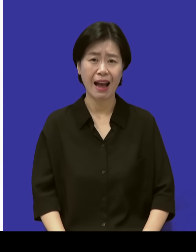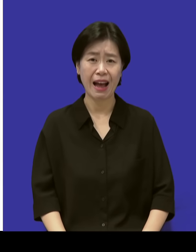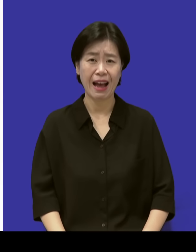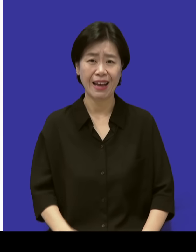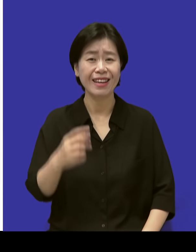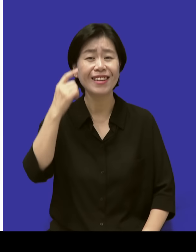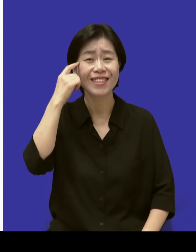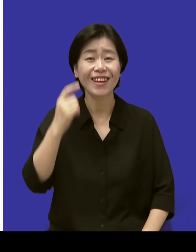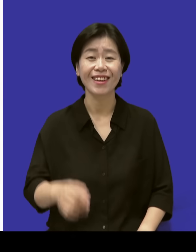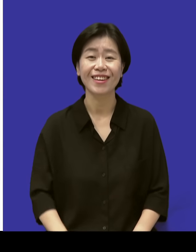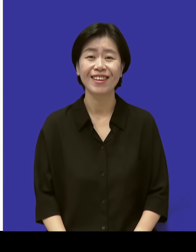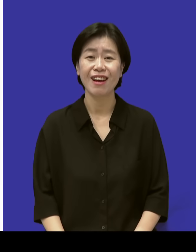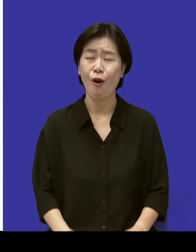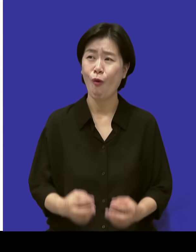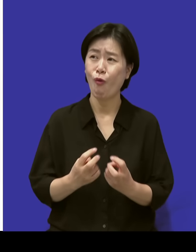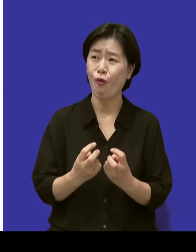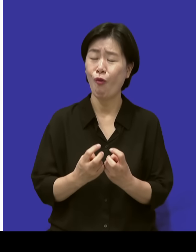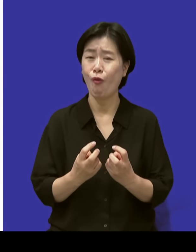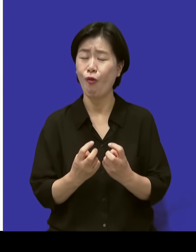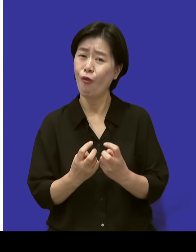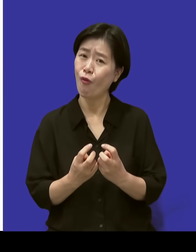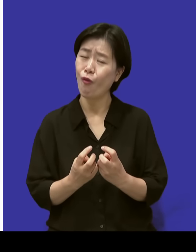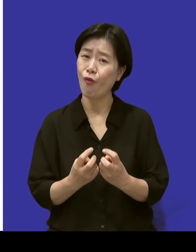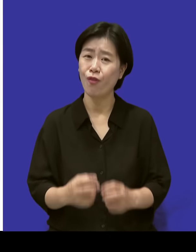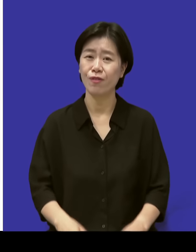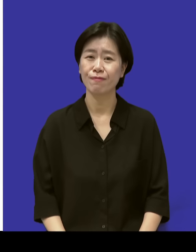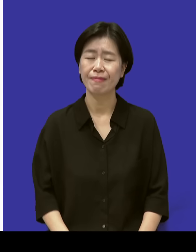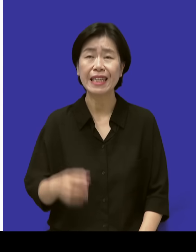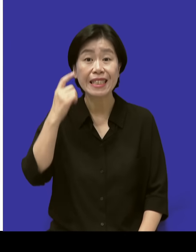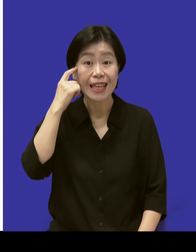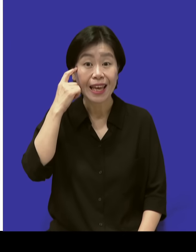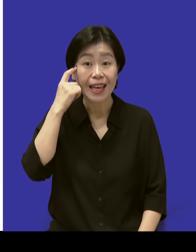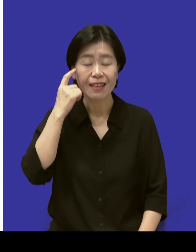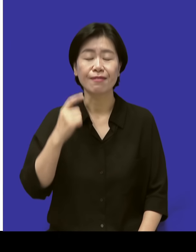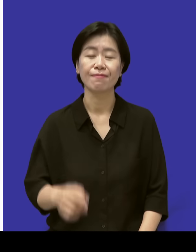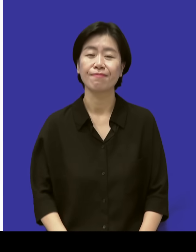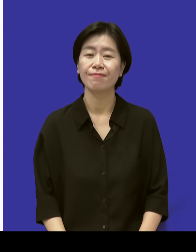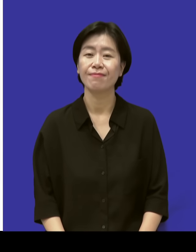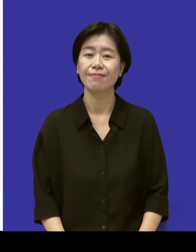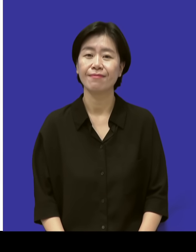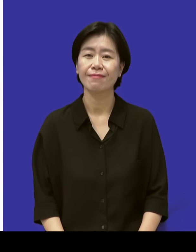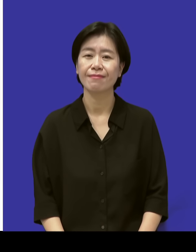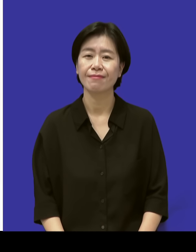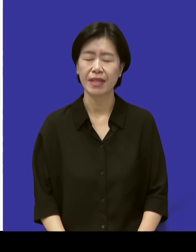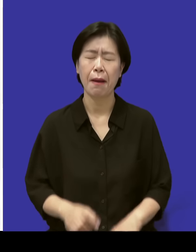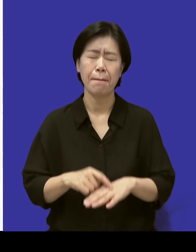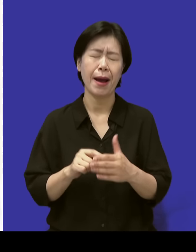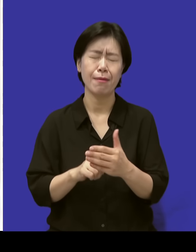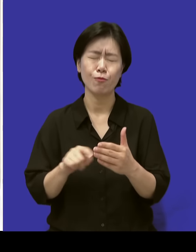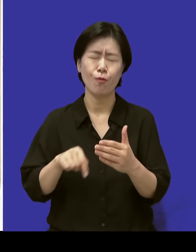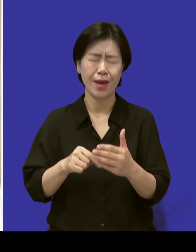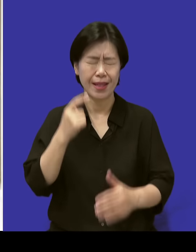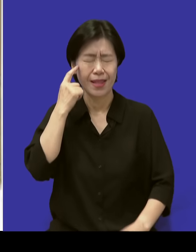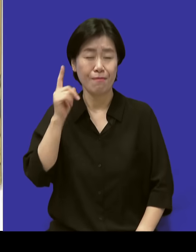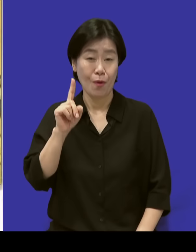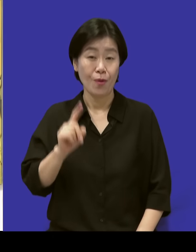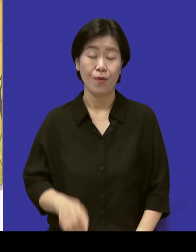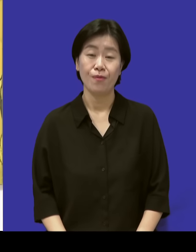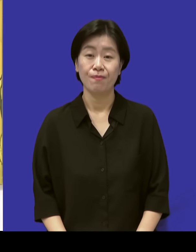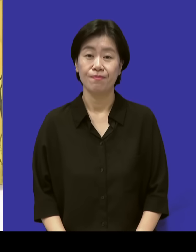사기당했다. 어떡하지 이렇게 마음 먹고 있다가 예. 하나님이 그런 마음을 주시더라고요. 예. 그쯤에